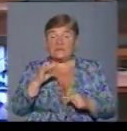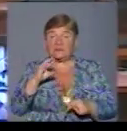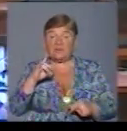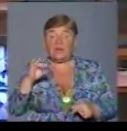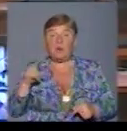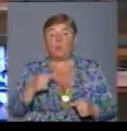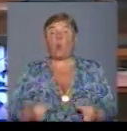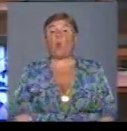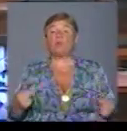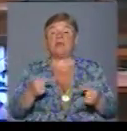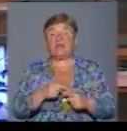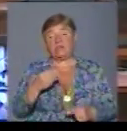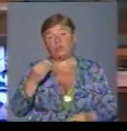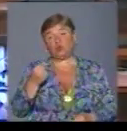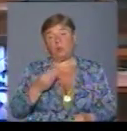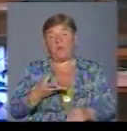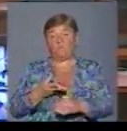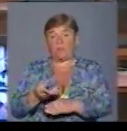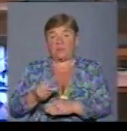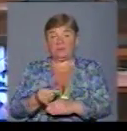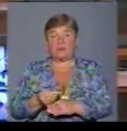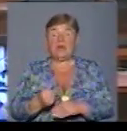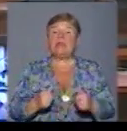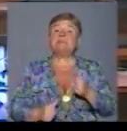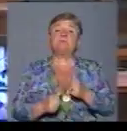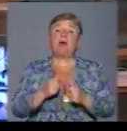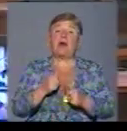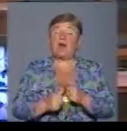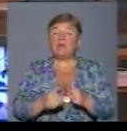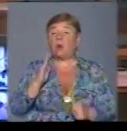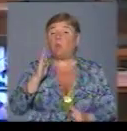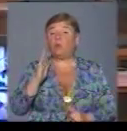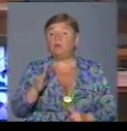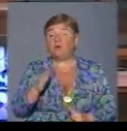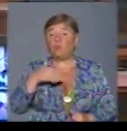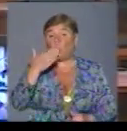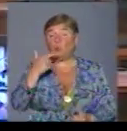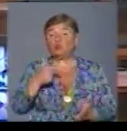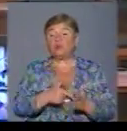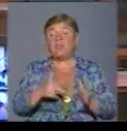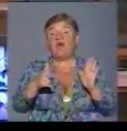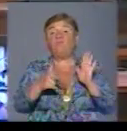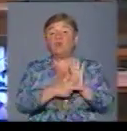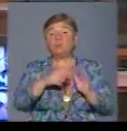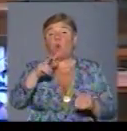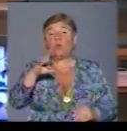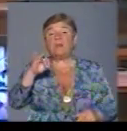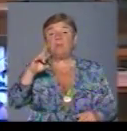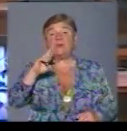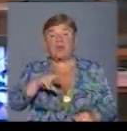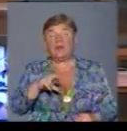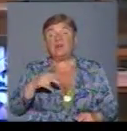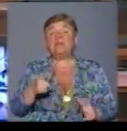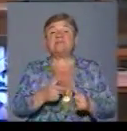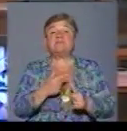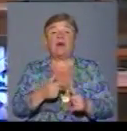про конкретні суми виплат. Змагання дунг-рейсингу відбулися в Ужгороді в неділю 8 липня. На Закарпатті дунговим